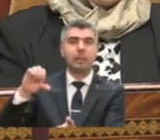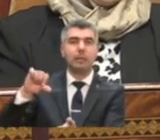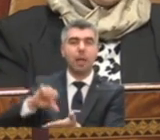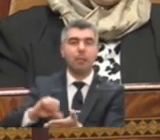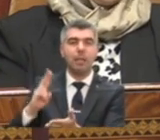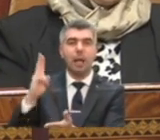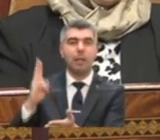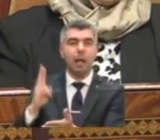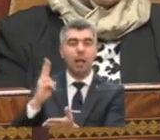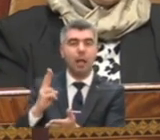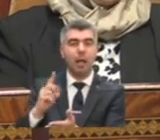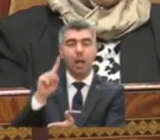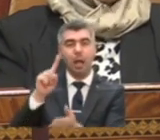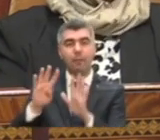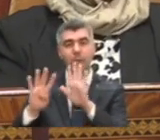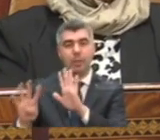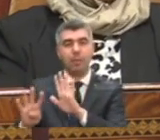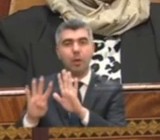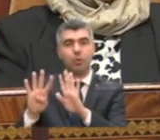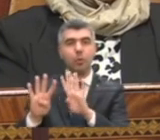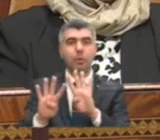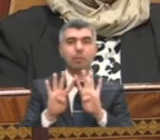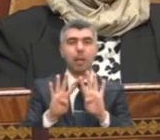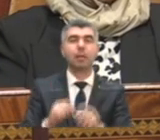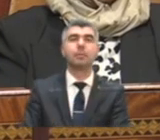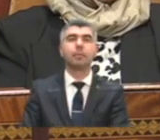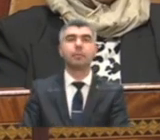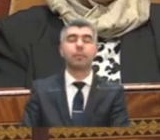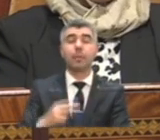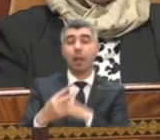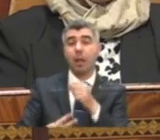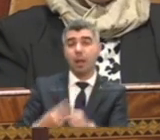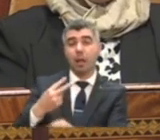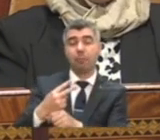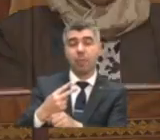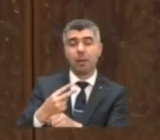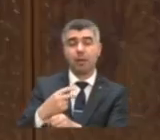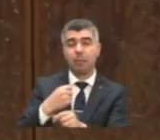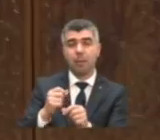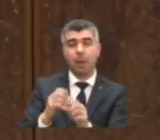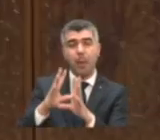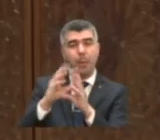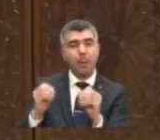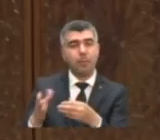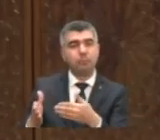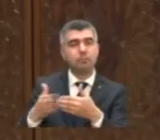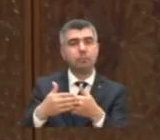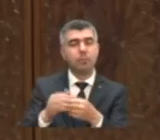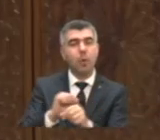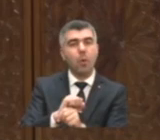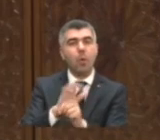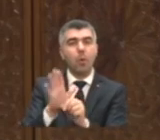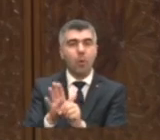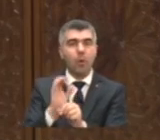انطلاقه عام 1989. بعد سنتين بيضاء بسبب جائحة كورونا التي بينت